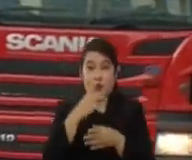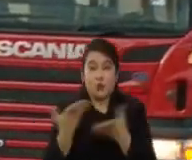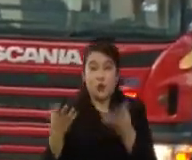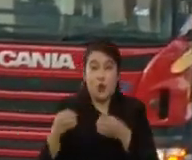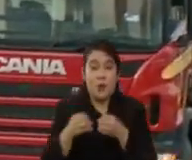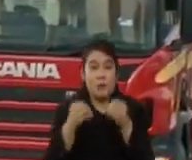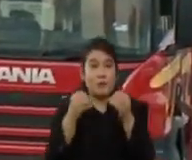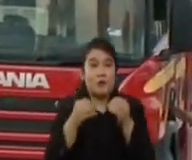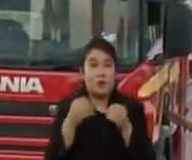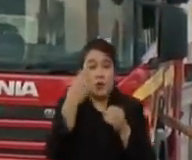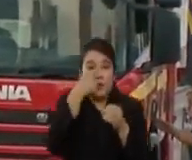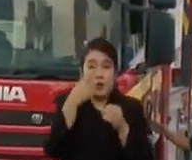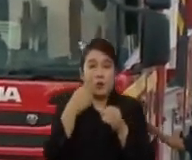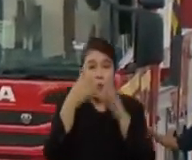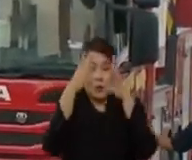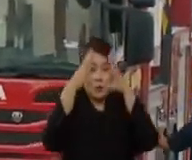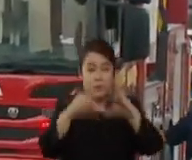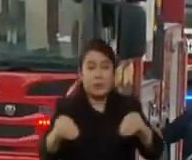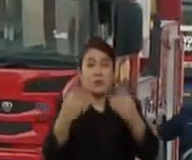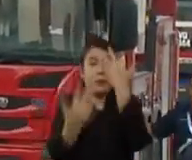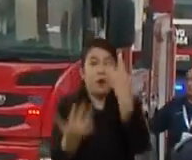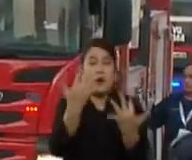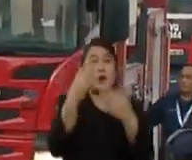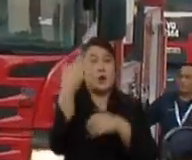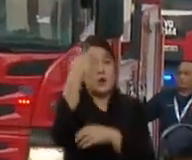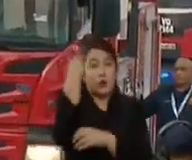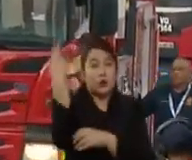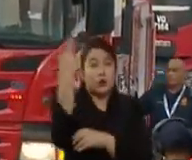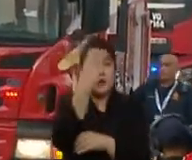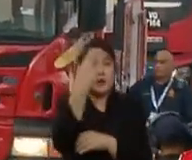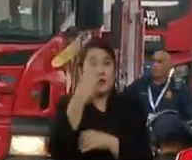pemadaman kebakaran hutan dan tanah gambut.